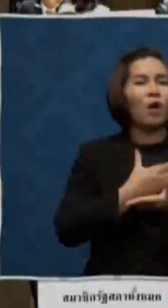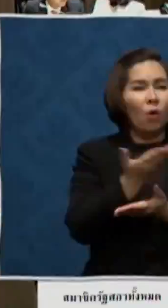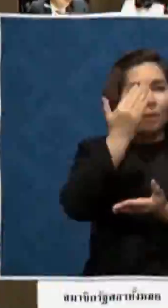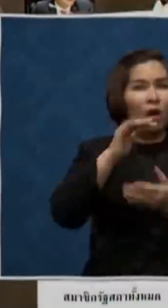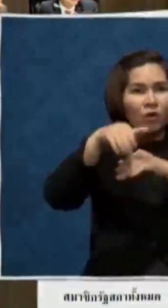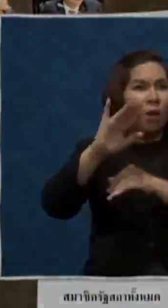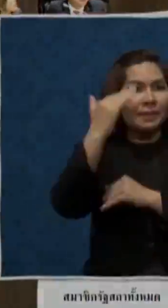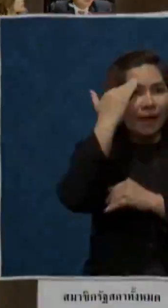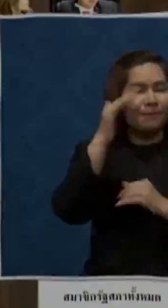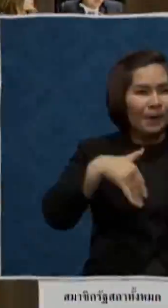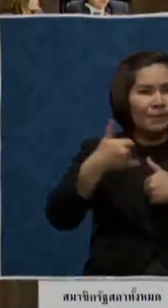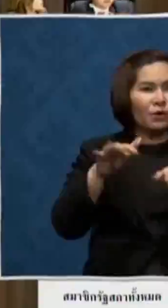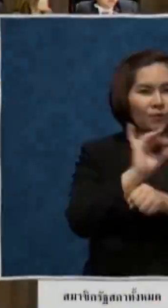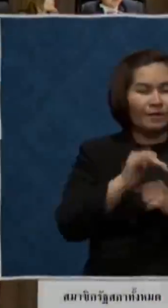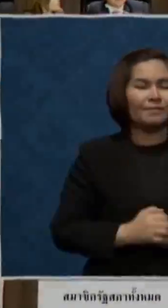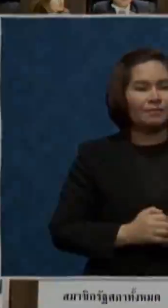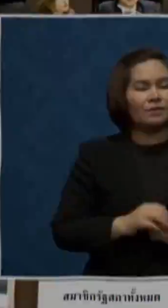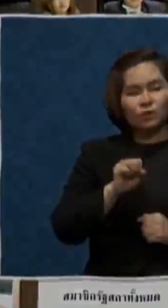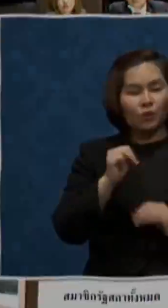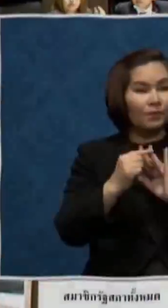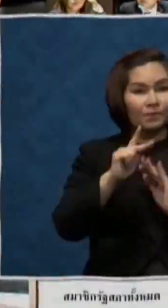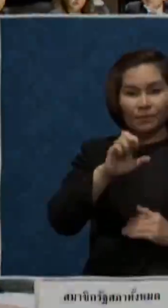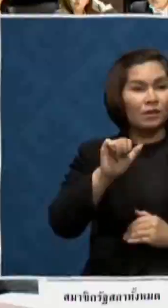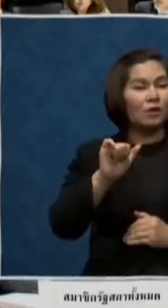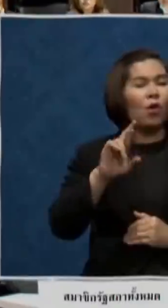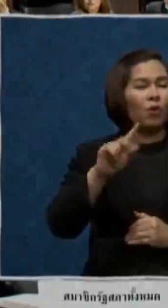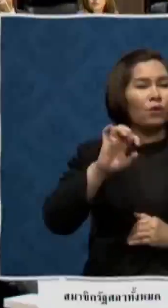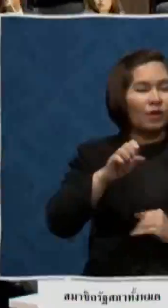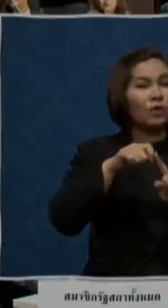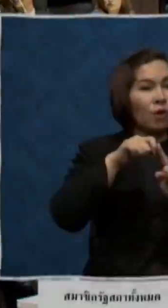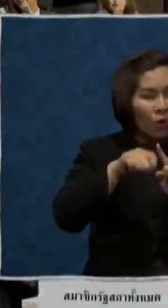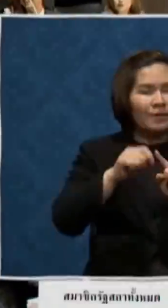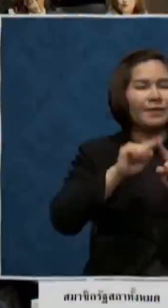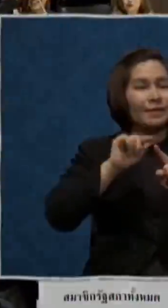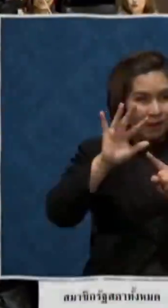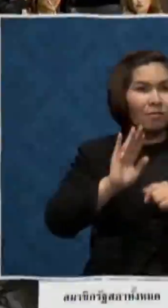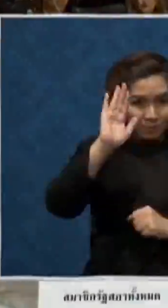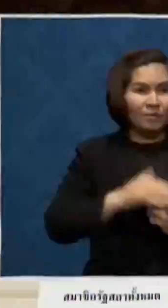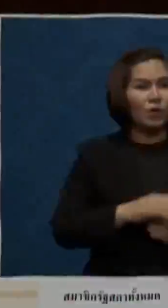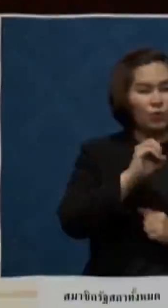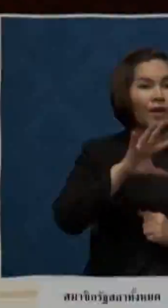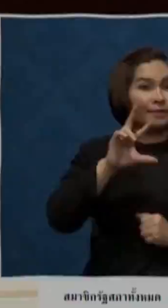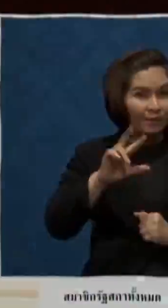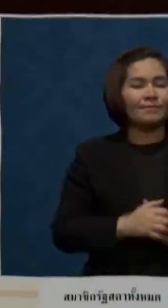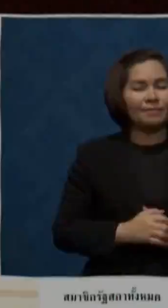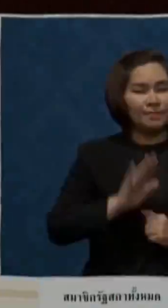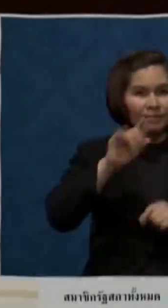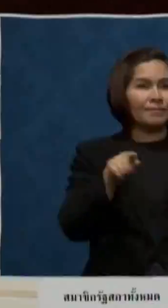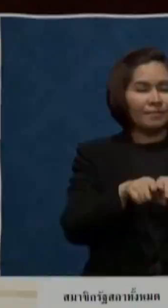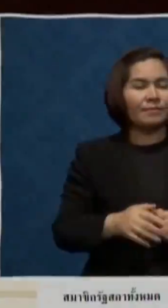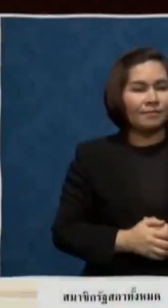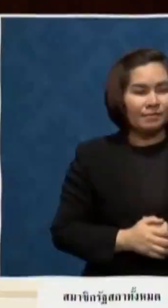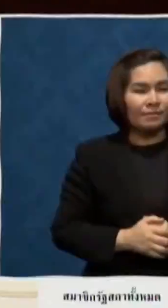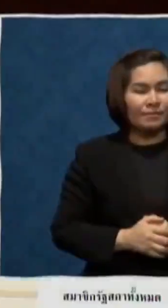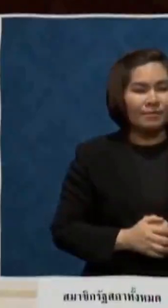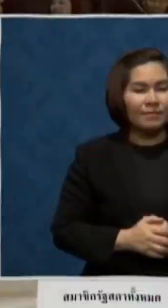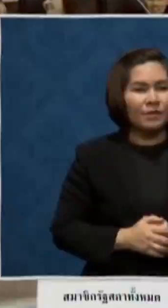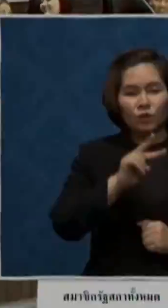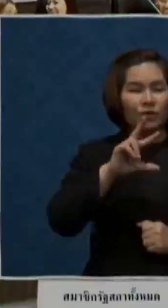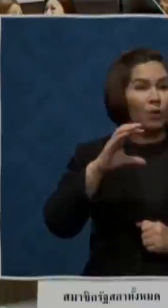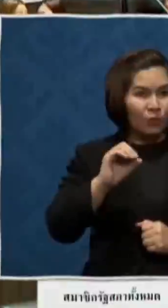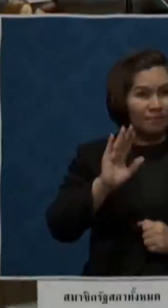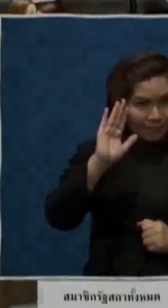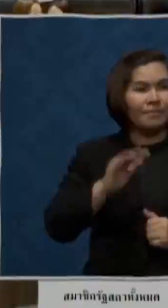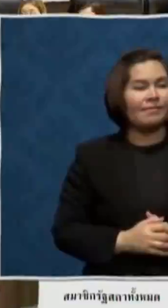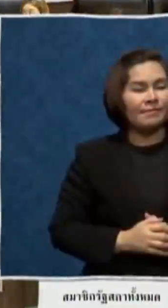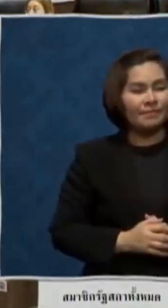ตนายกได้หรือไม่ผลปรากฏว่าที่ประชุมรัฐสภาไม่อนุญาตให้เสนอซ้ำจึงนำมาสู่การใช้สิทธิ์ยื่นศ